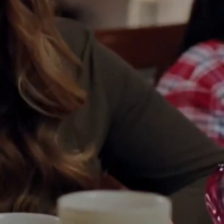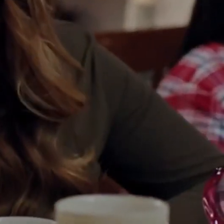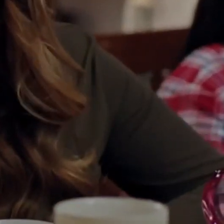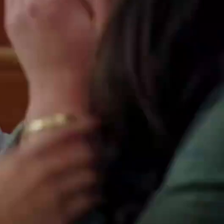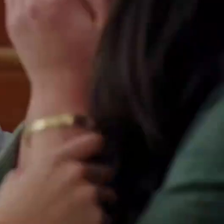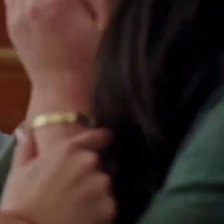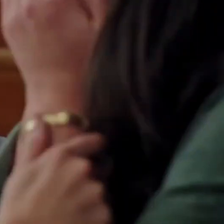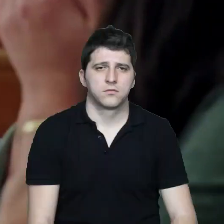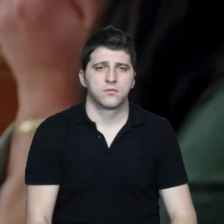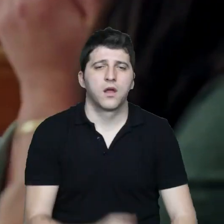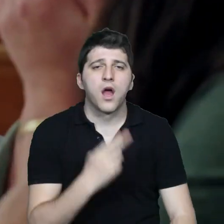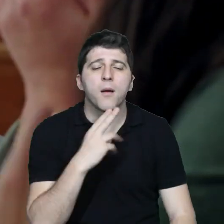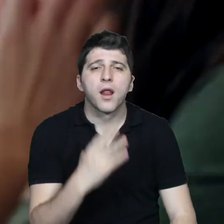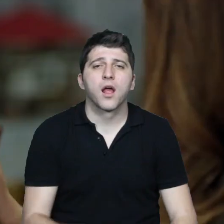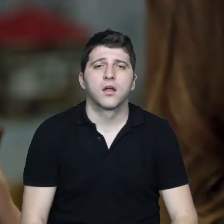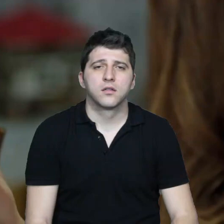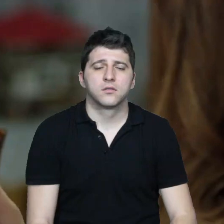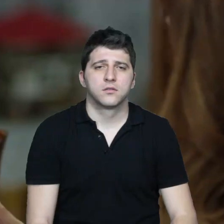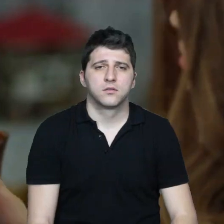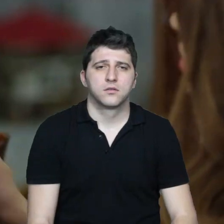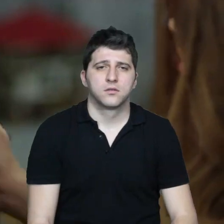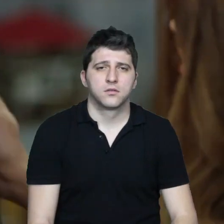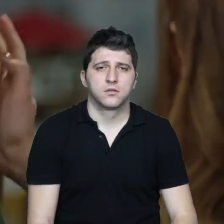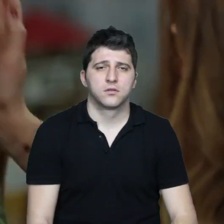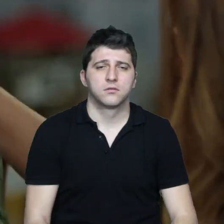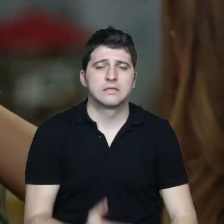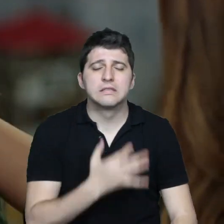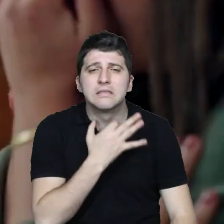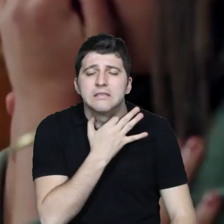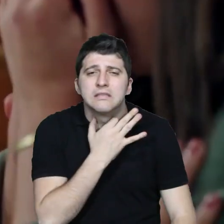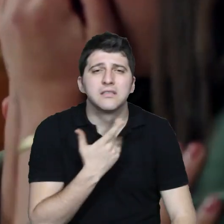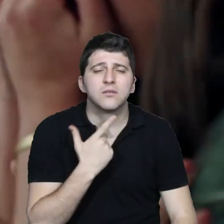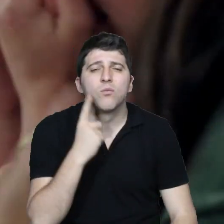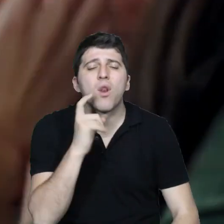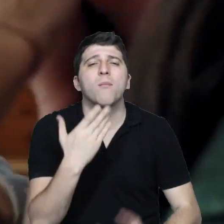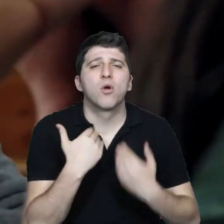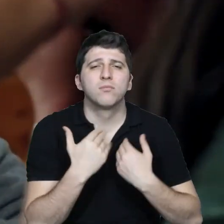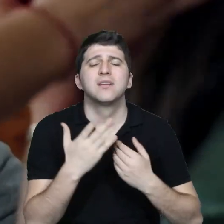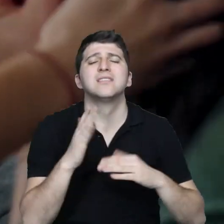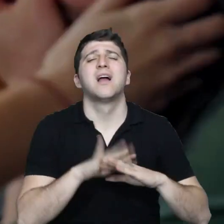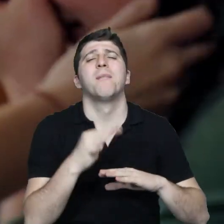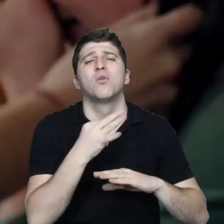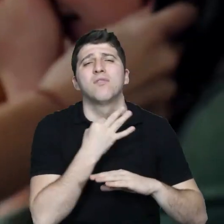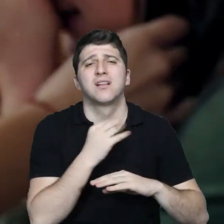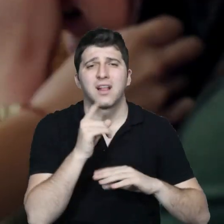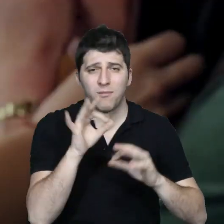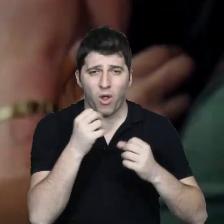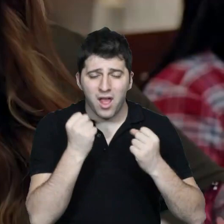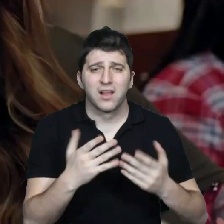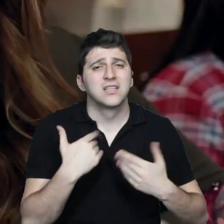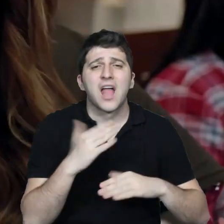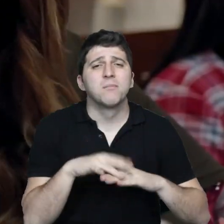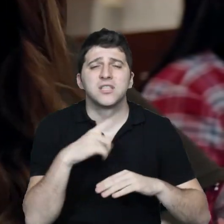kapadı. Abla. Çok çaresizim. Yapma ne olursun. Bak sen de bunu dersen ne yapacağız